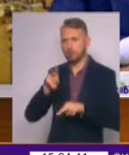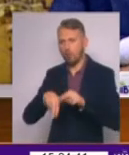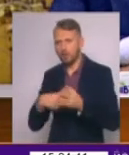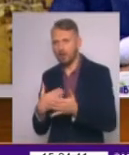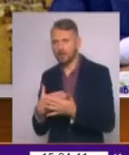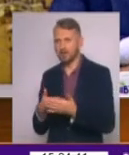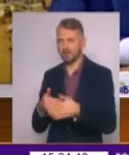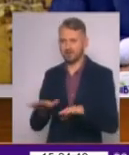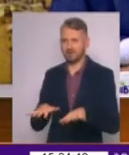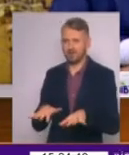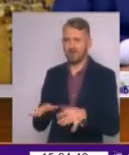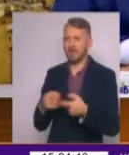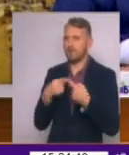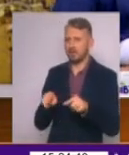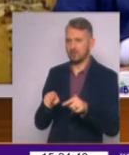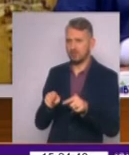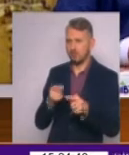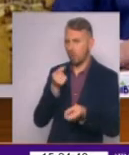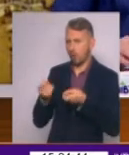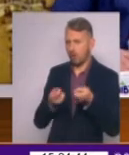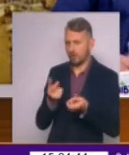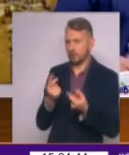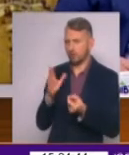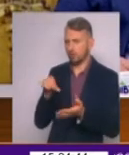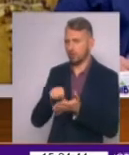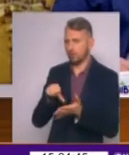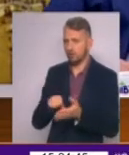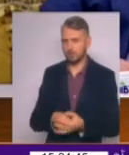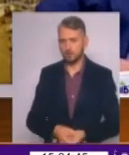інших, в інших нюансах, в яких вони будуть брати участь. Прошу.